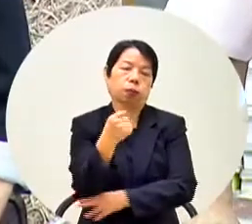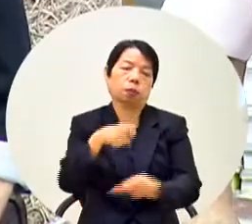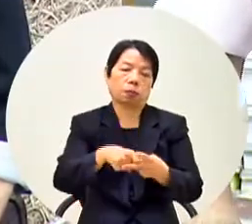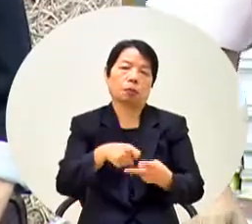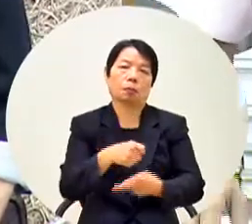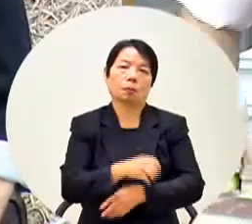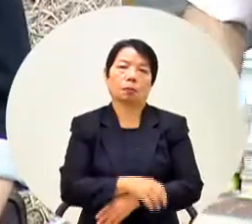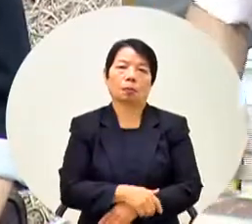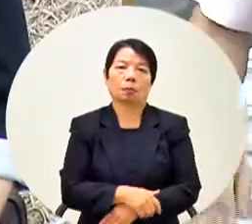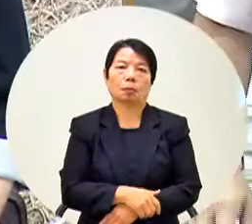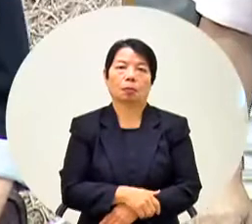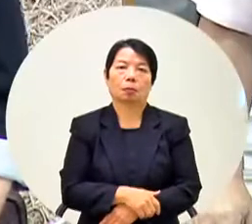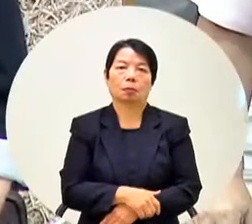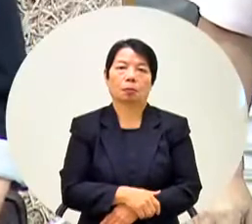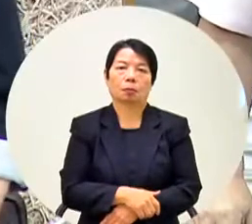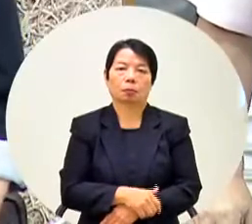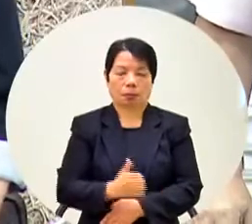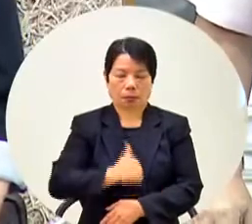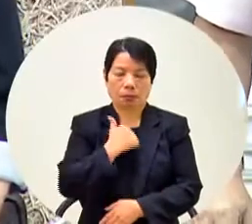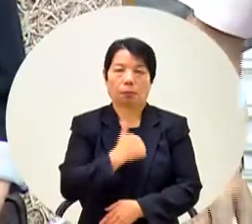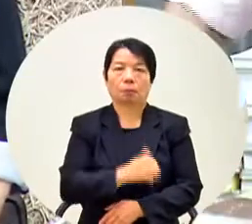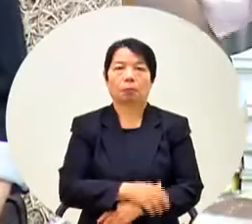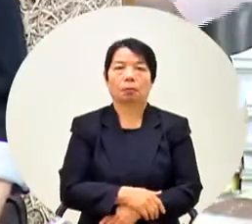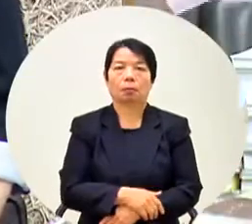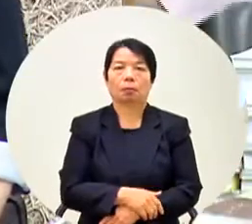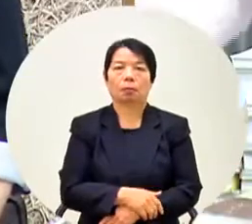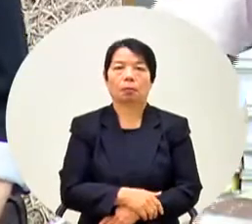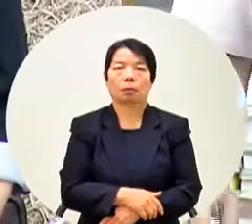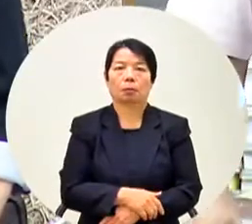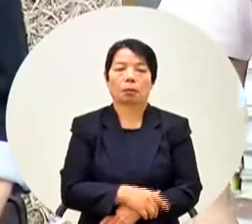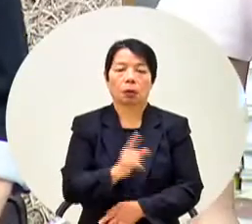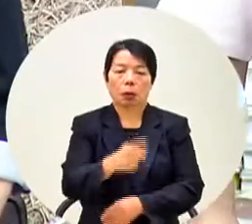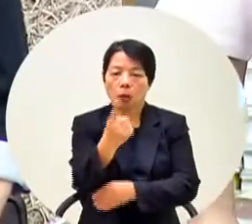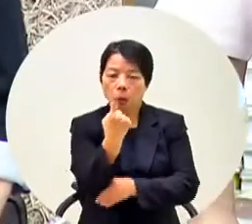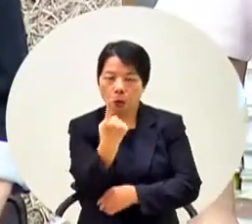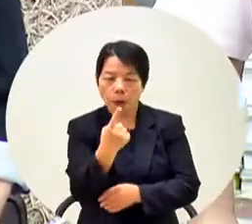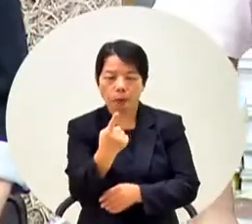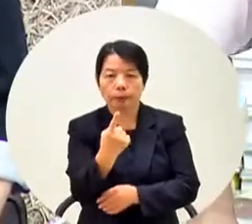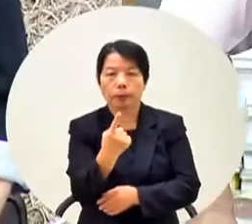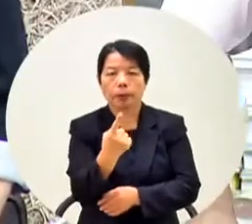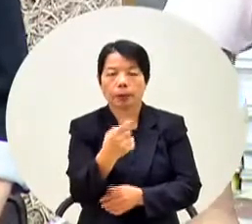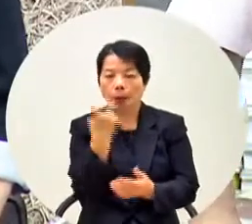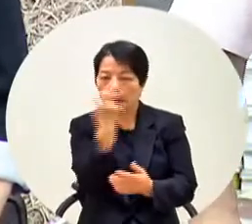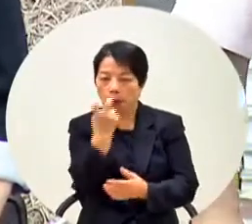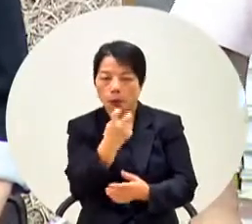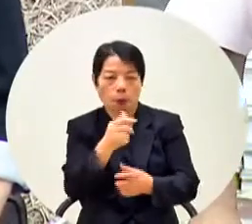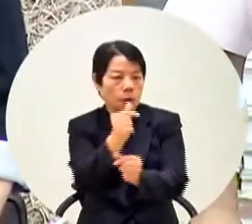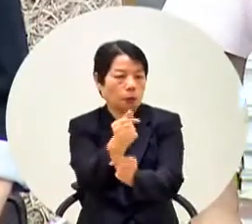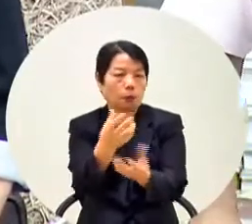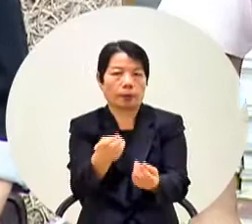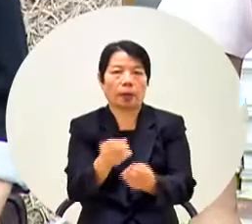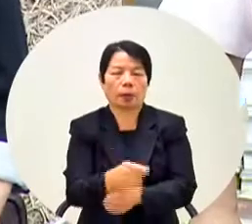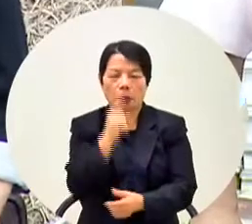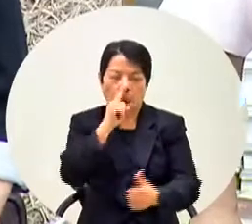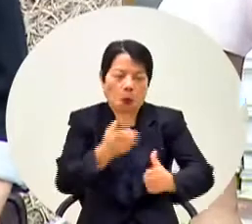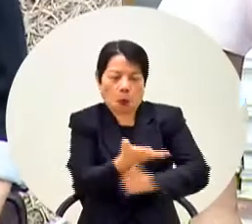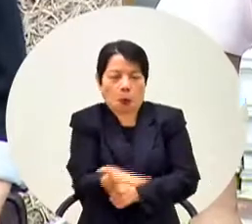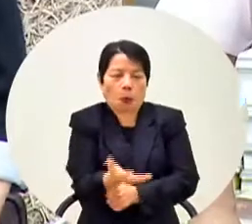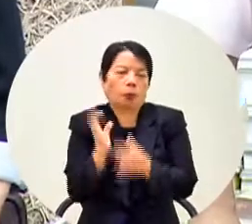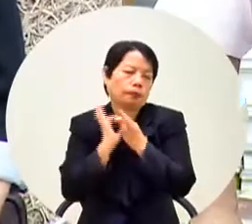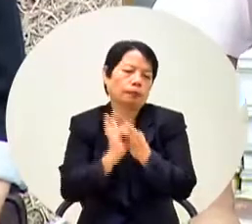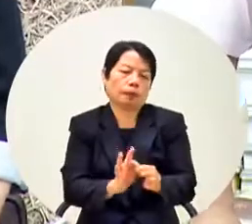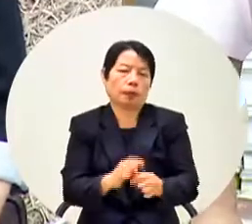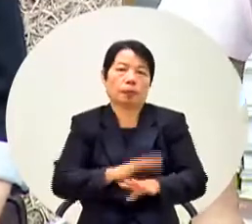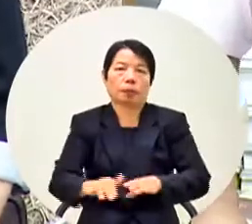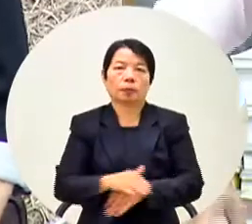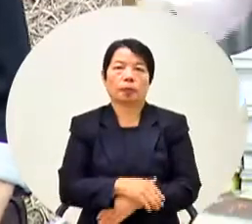好。 讲实在，你源头没有管制好。污染的不断啊， 是。 你